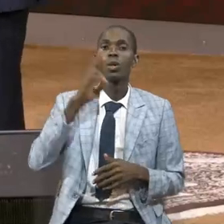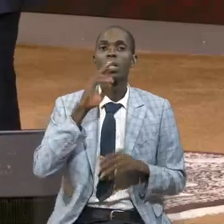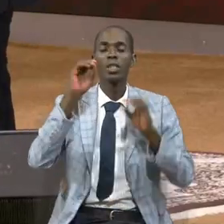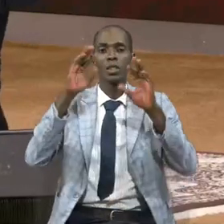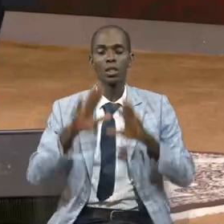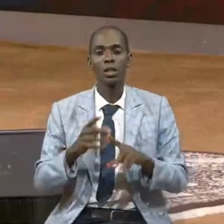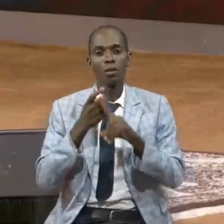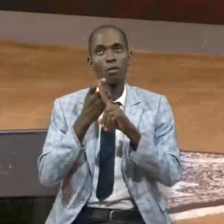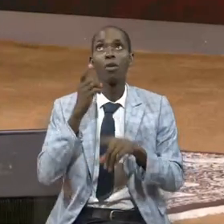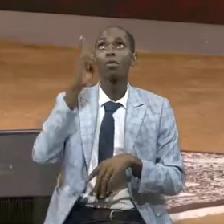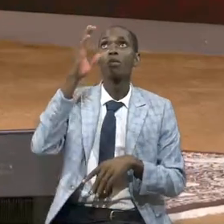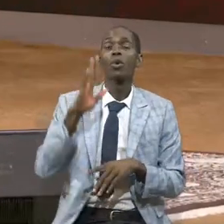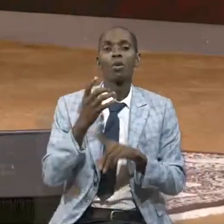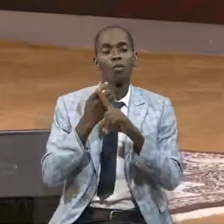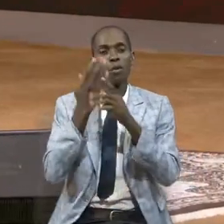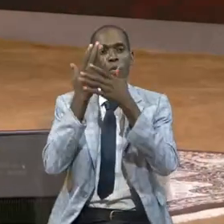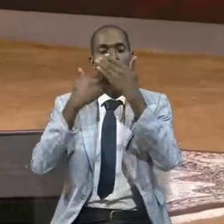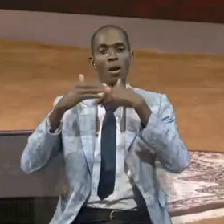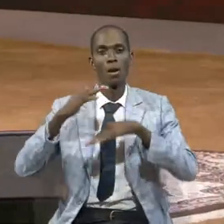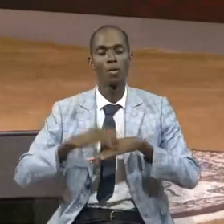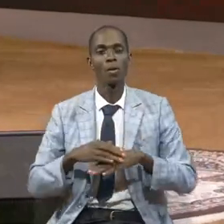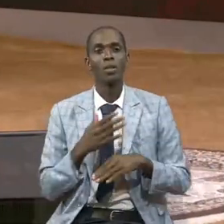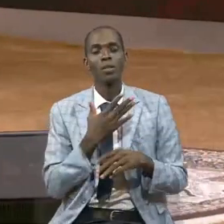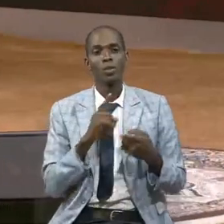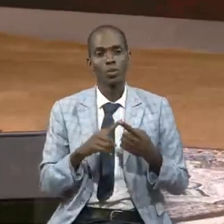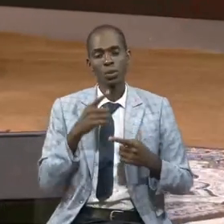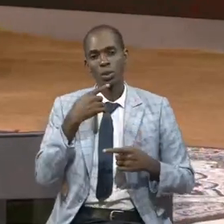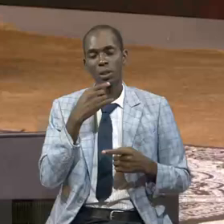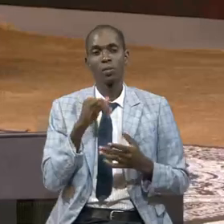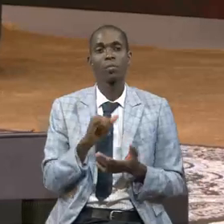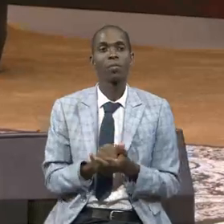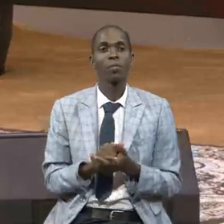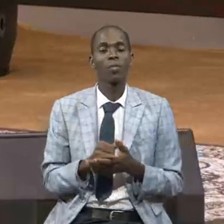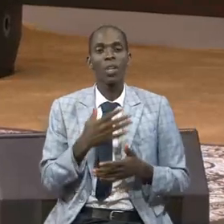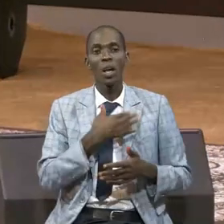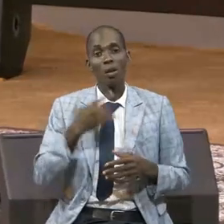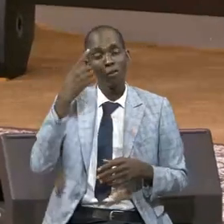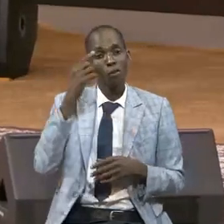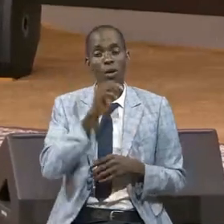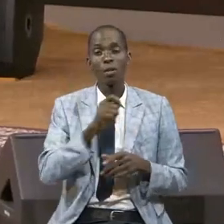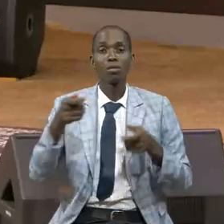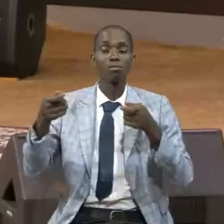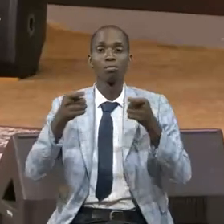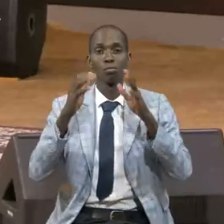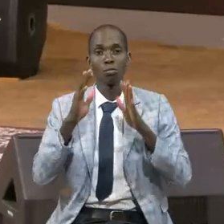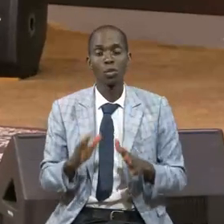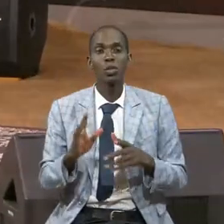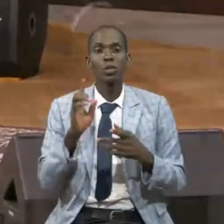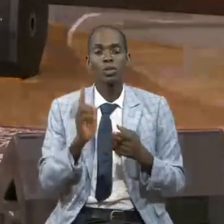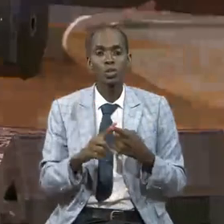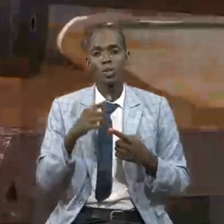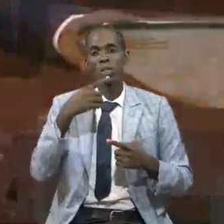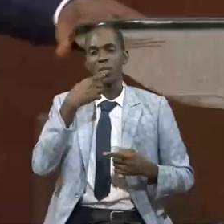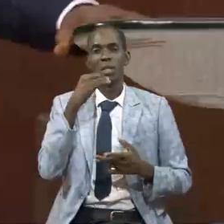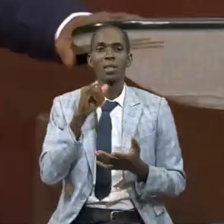de Dieu. Et pour qu'un pharisien parle de cette manière, pour qu'un chef des